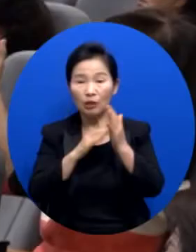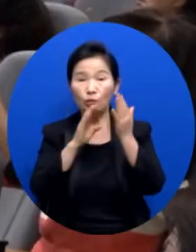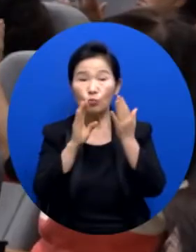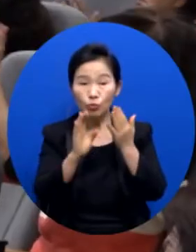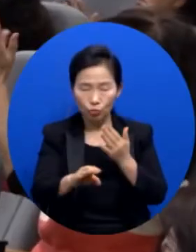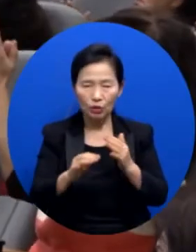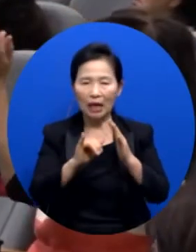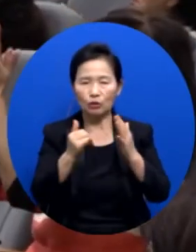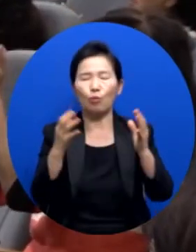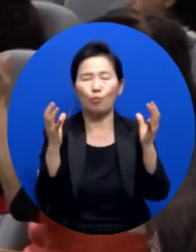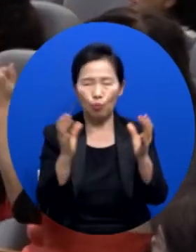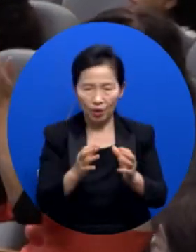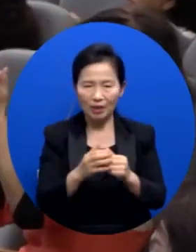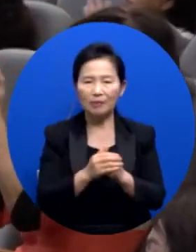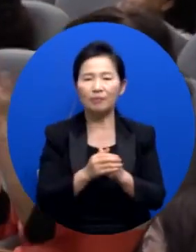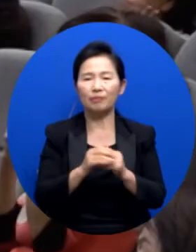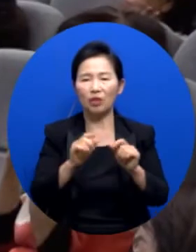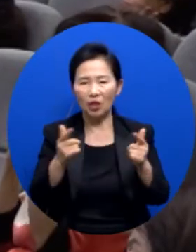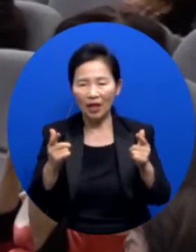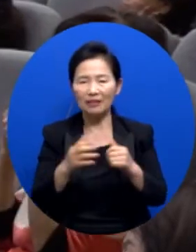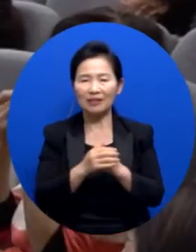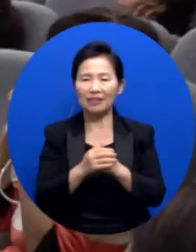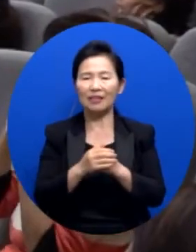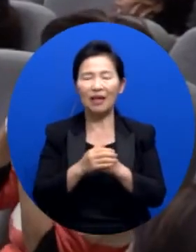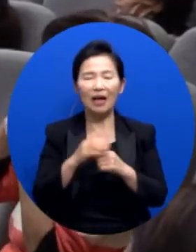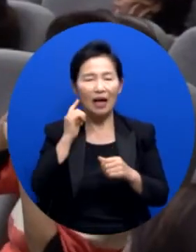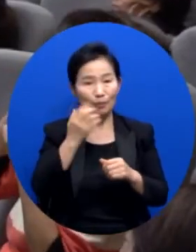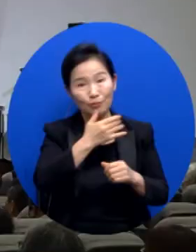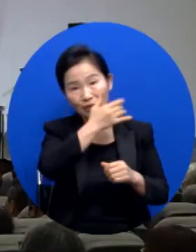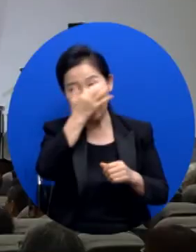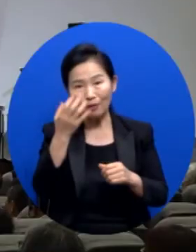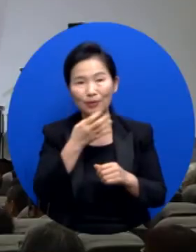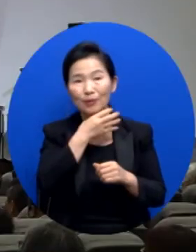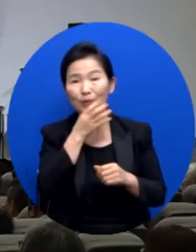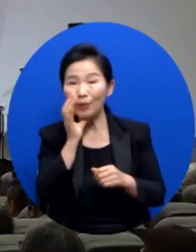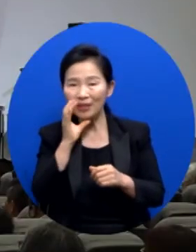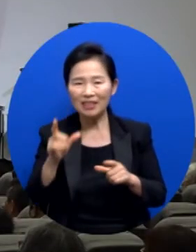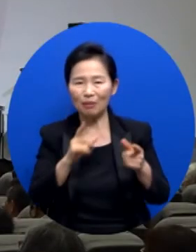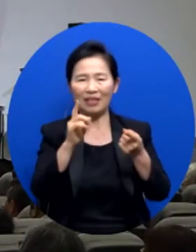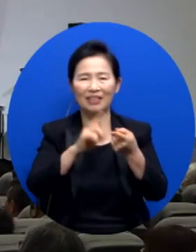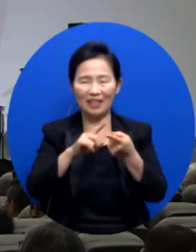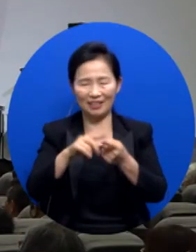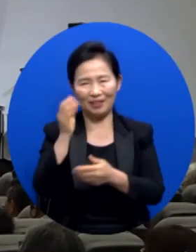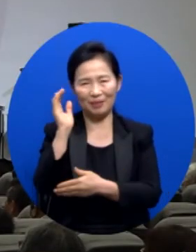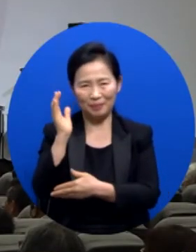웰다잉 운동을 펼치며 시니어들의 아름다운 삶의 마무리를 돕고 있습니다.